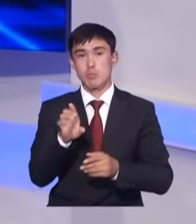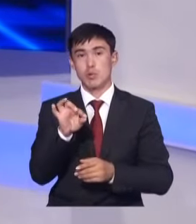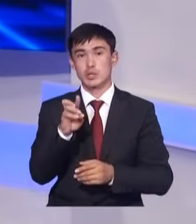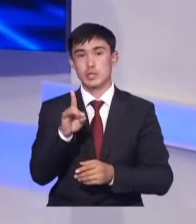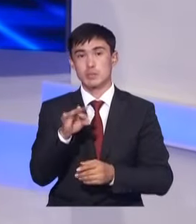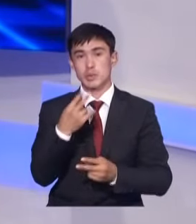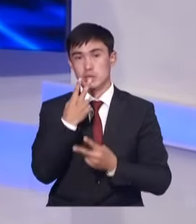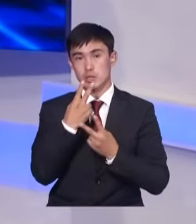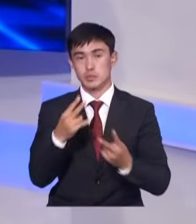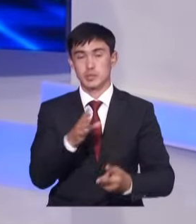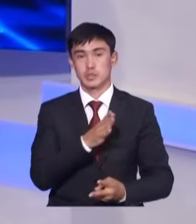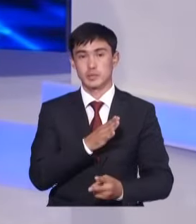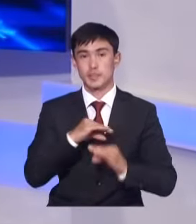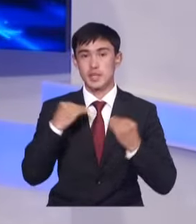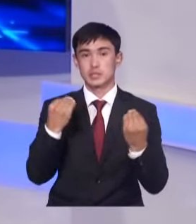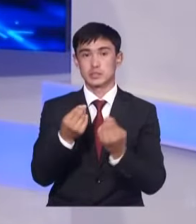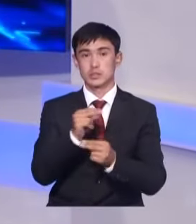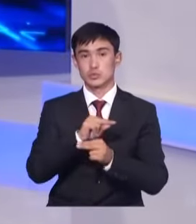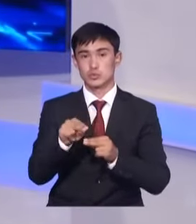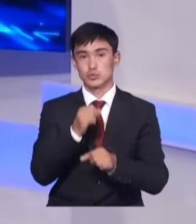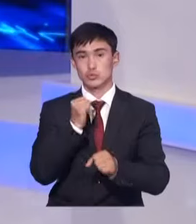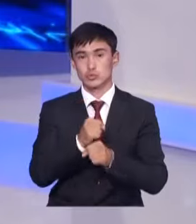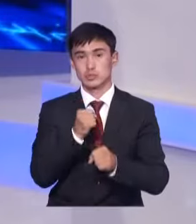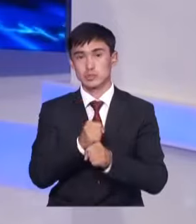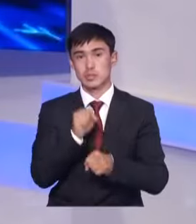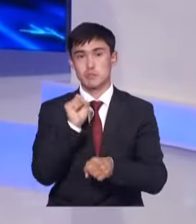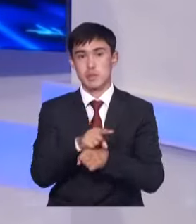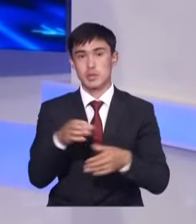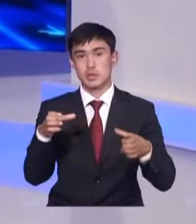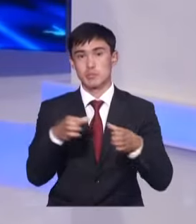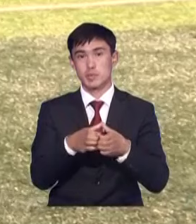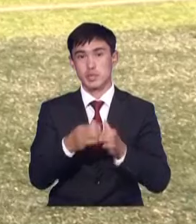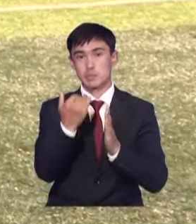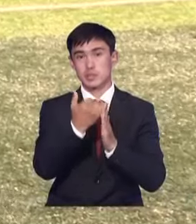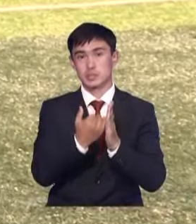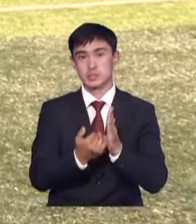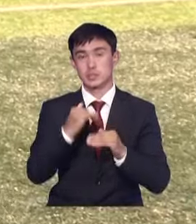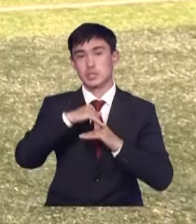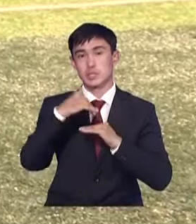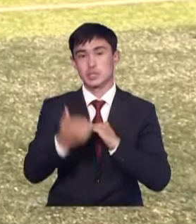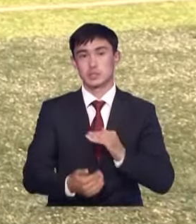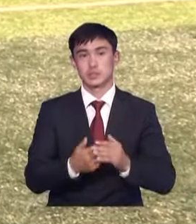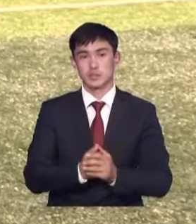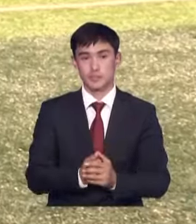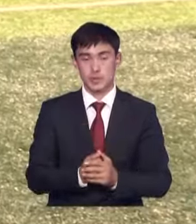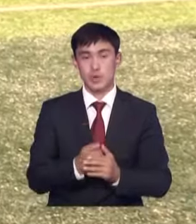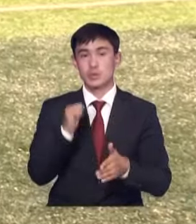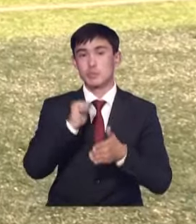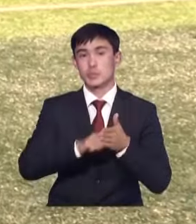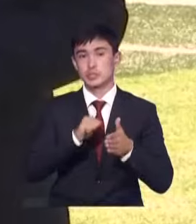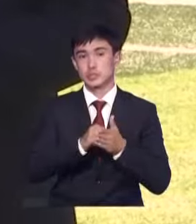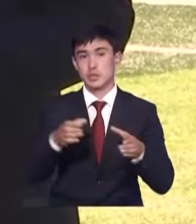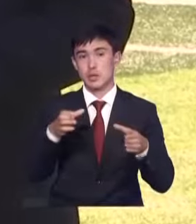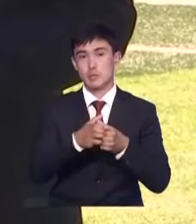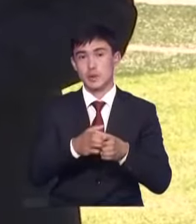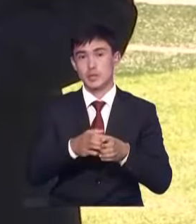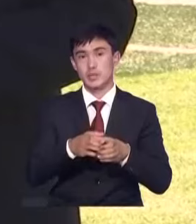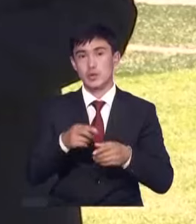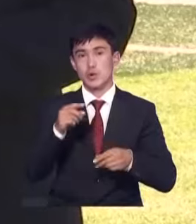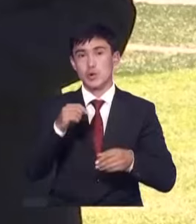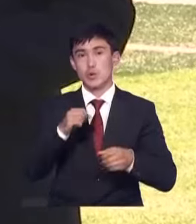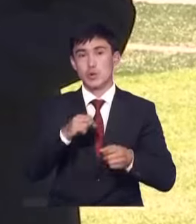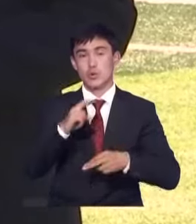депутаты Болат Кермбек танысып қайтты. Стадиондағы жөндеу жұмыстарын мердігер мекеме кестеден әбден кешіктірді. Оның себебін